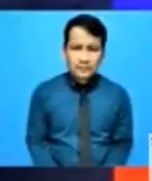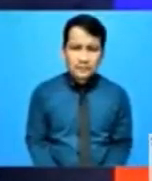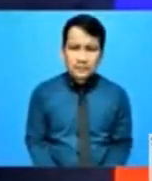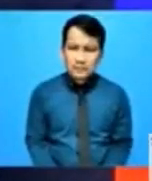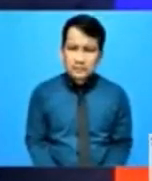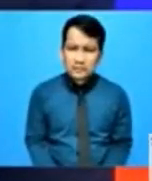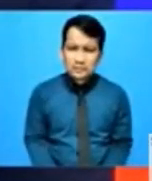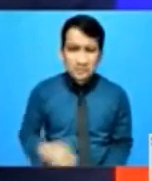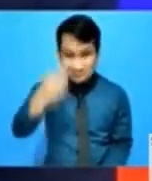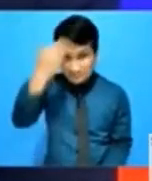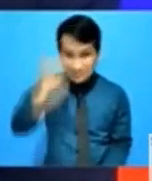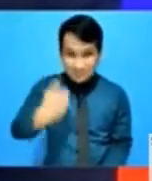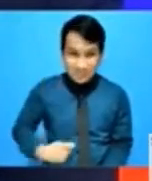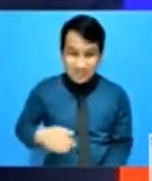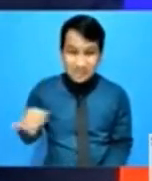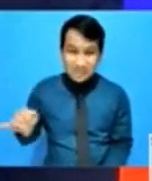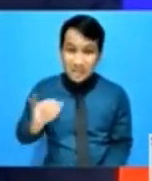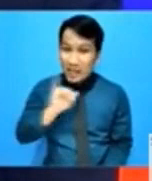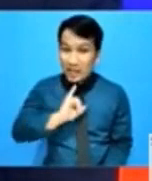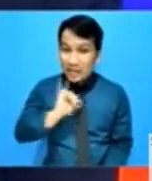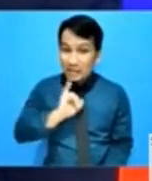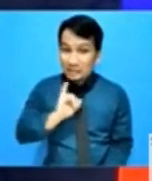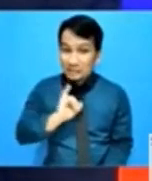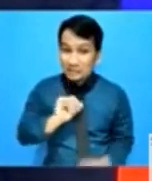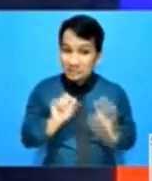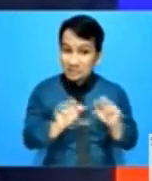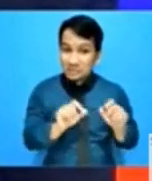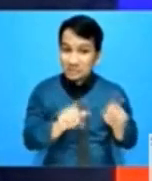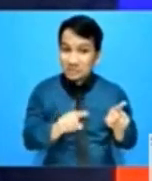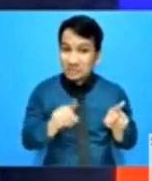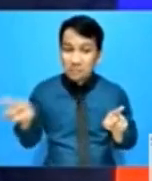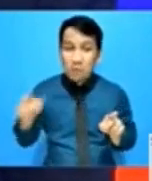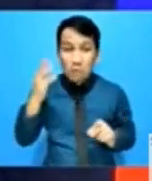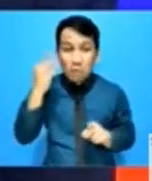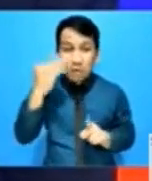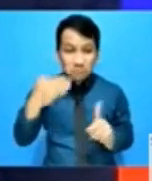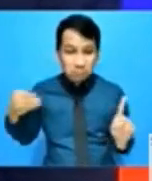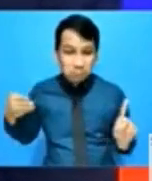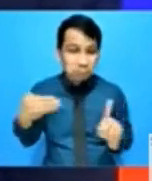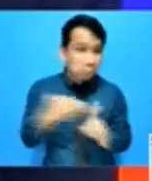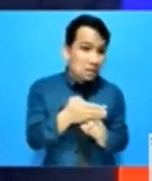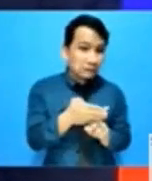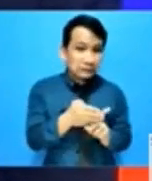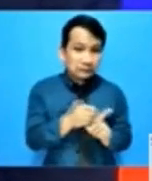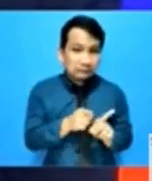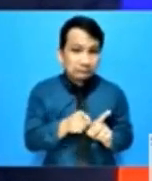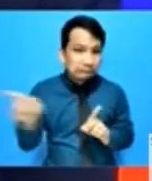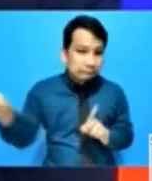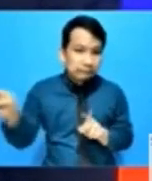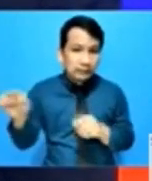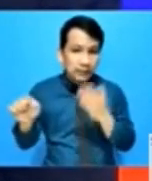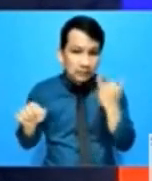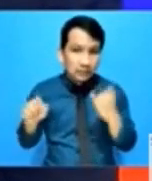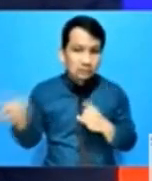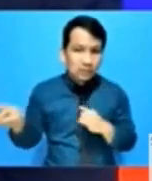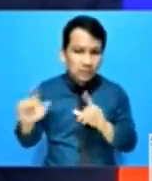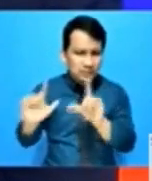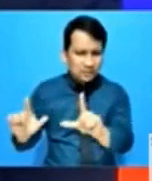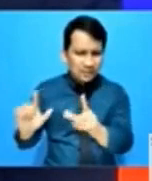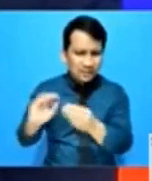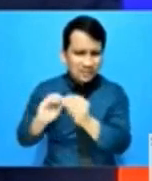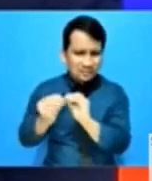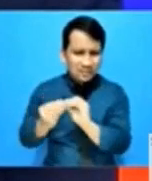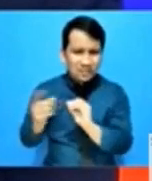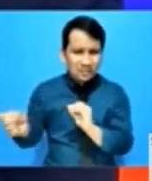Nakomatose ang isang ice draft vendor matapos ma-hit and run sa San Rafael, Bulacan. Pero kahit nakita na ang plate number ng